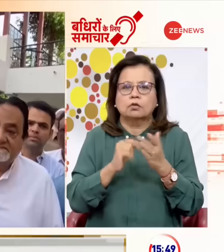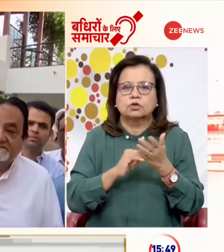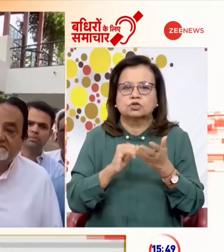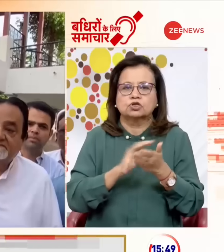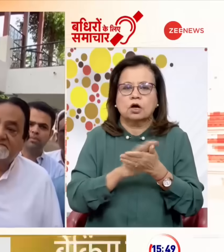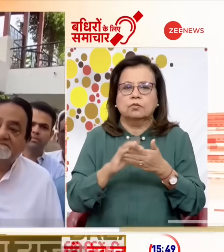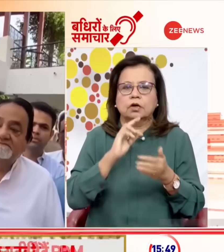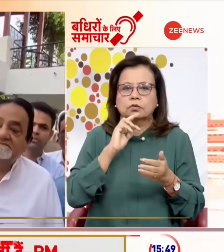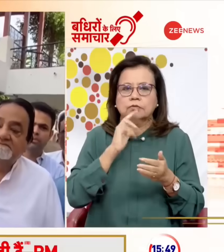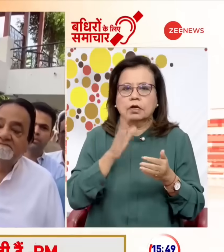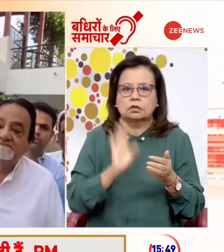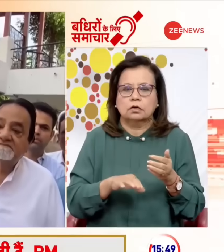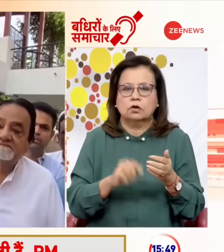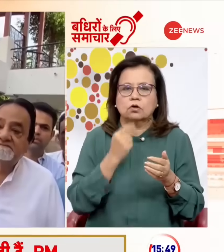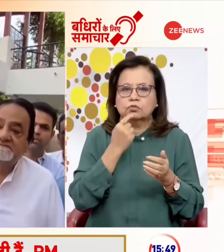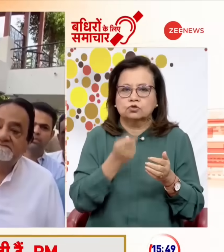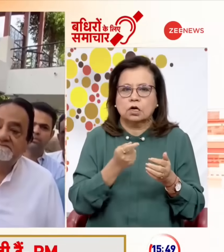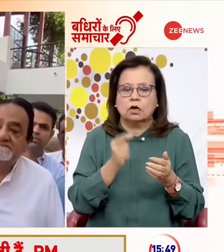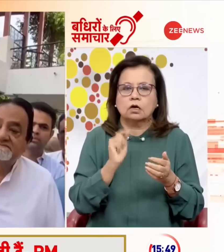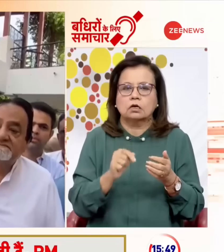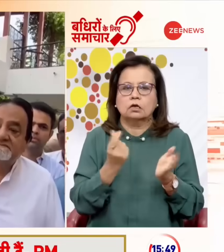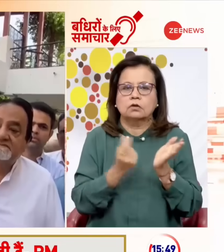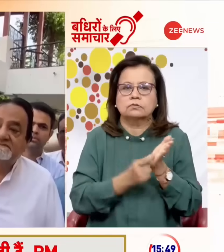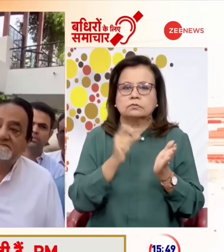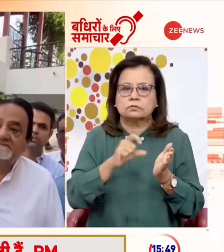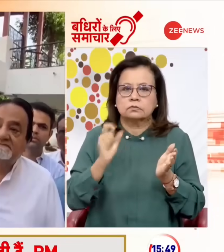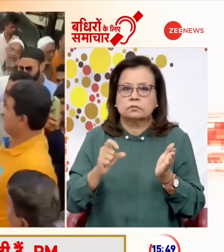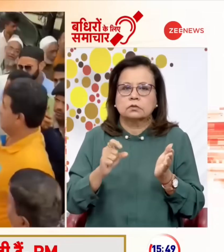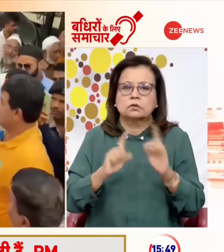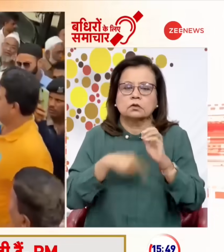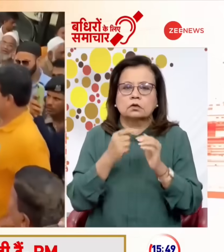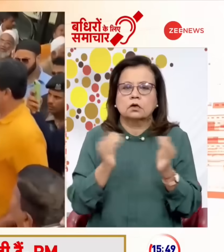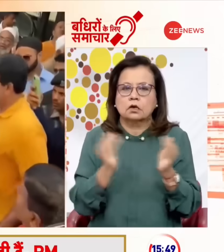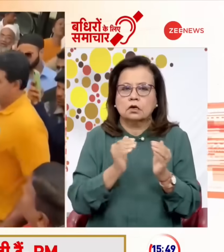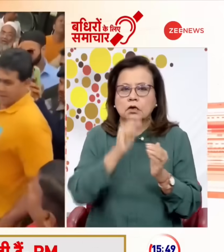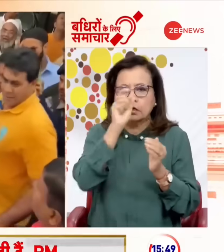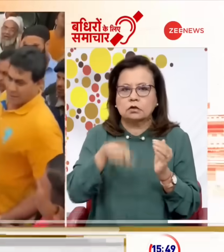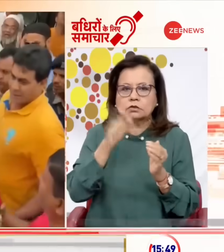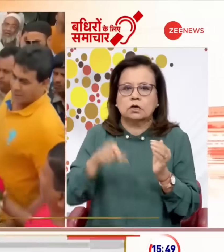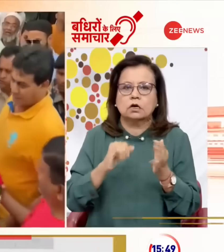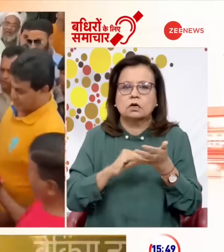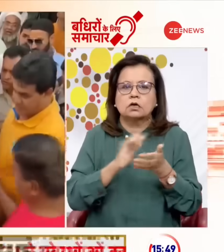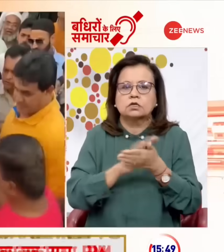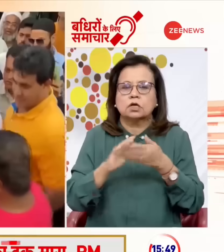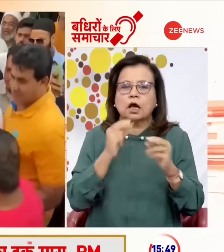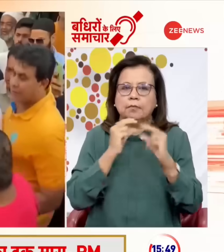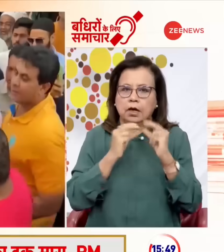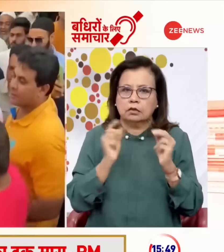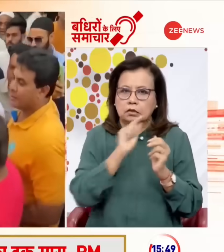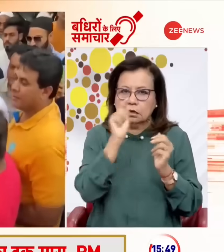भी निशाना साधा और पूछा कि यूसीसी पर आदिवासियों से शाह बात